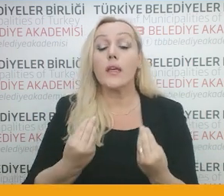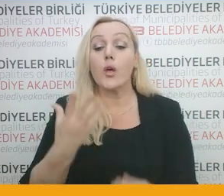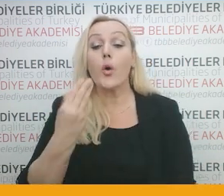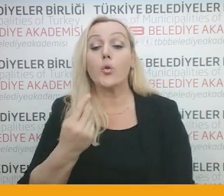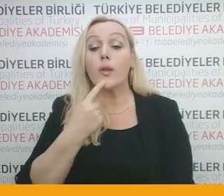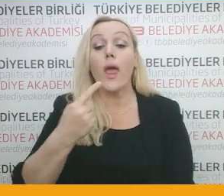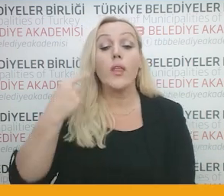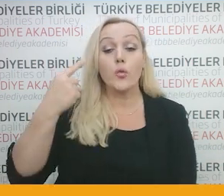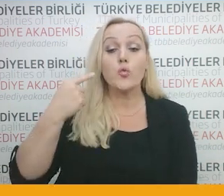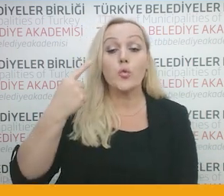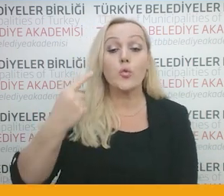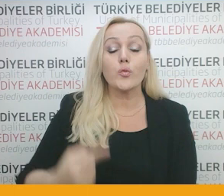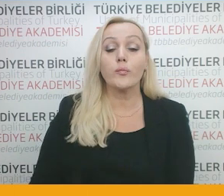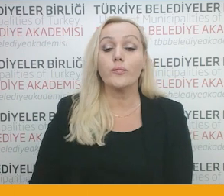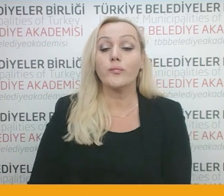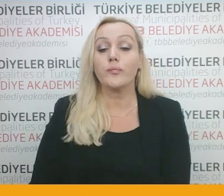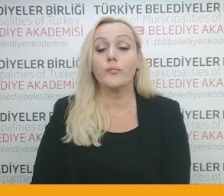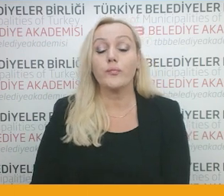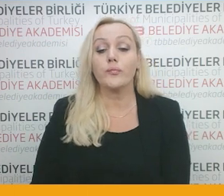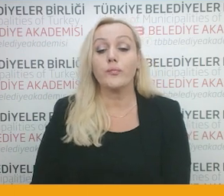diye düşünüyoruz.